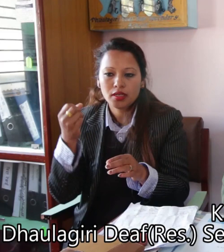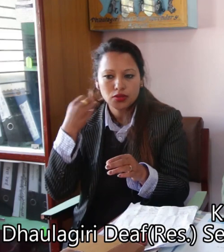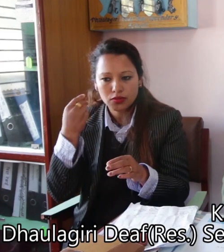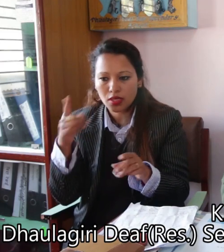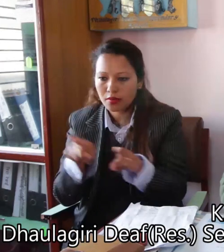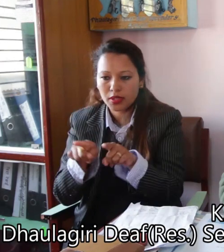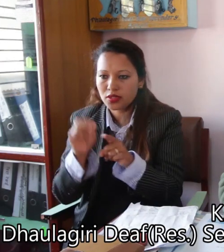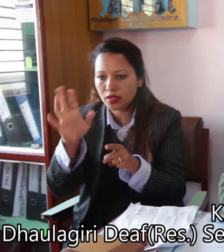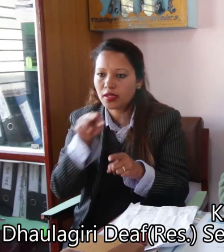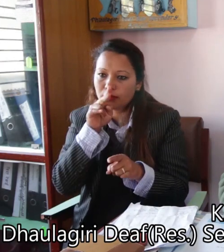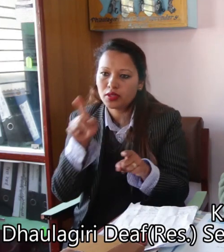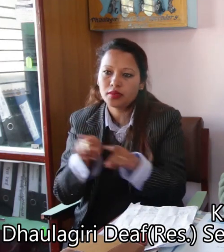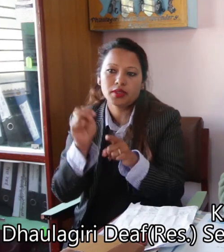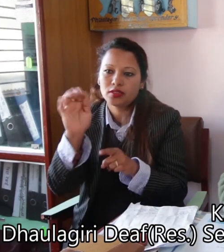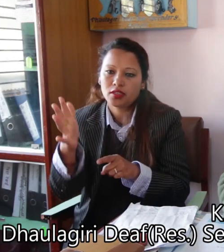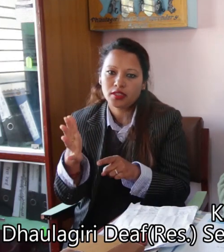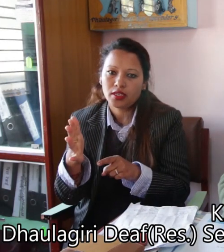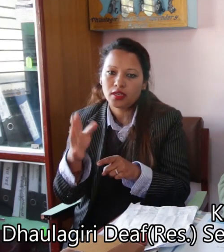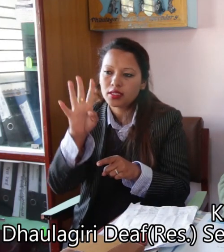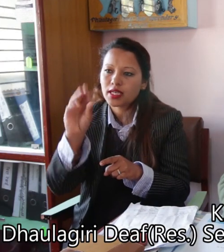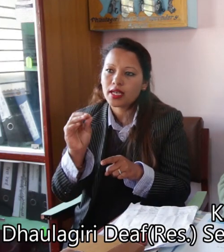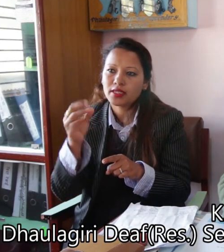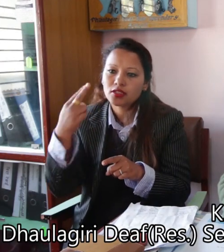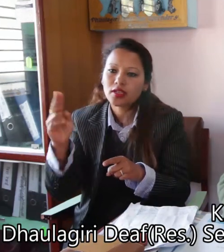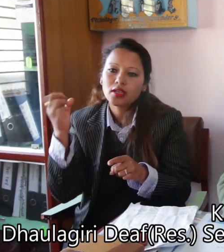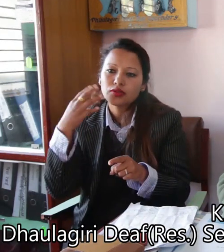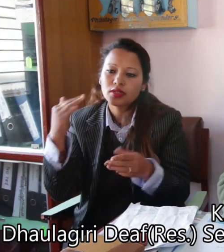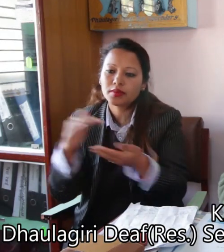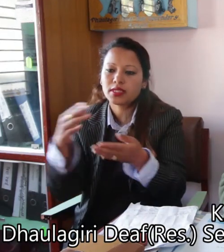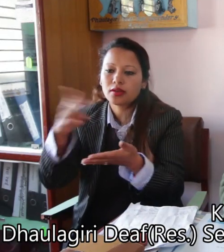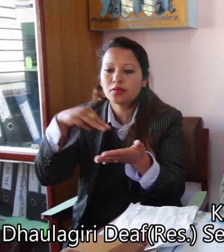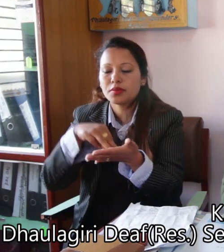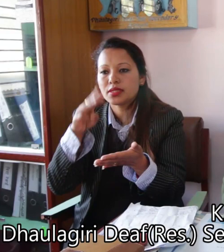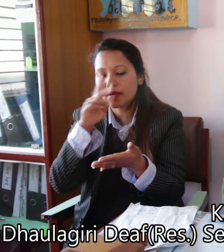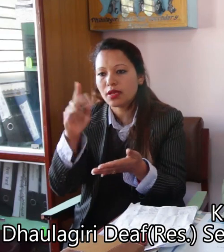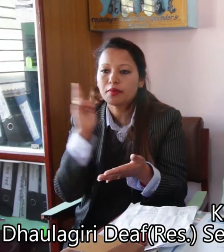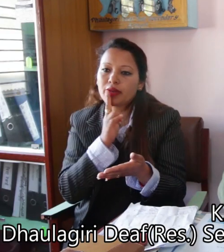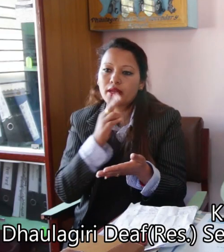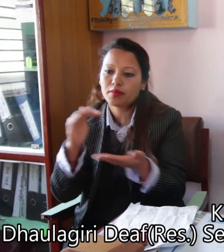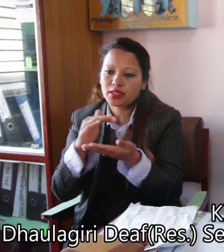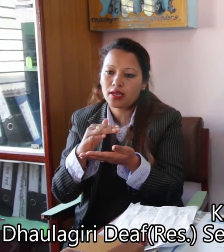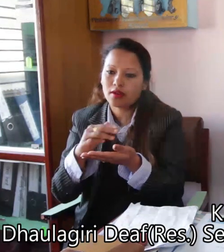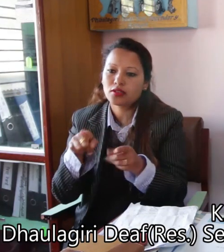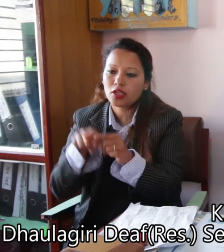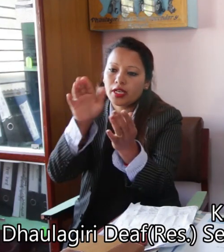चा न बोल छा अब चाले जना सुन न असुनने बच्चार को बीचमा यहीरोडा बच्छर राहते